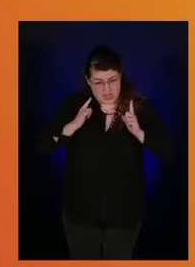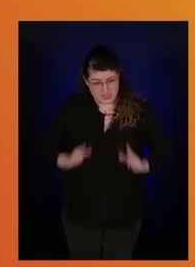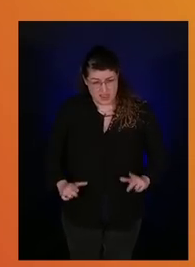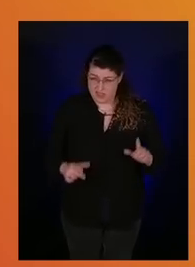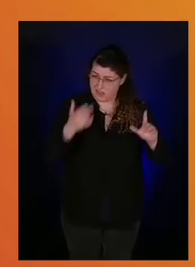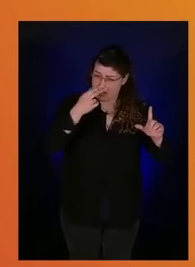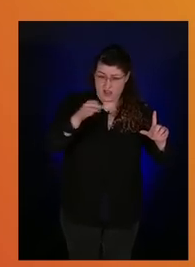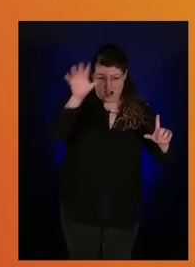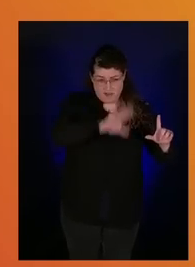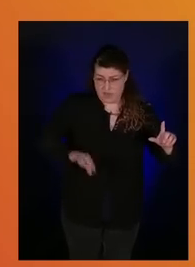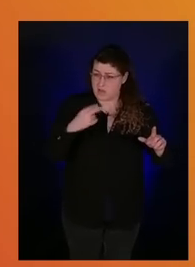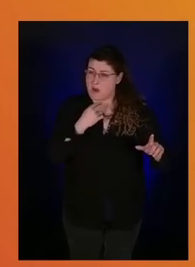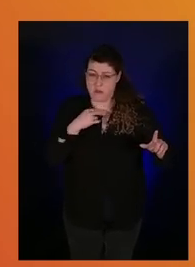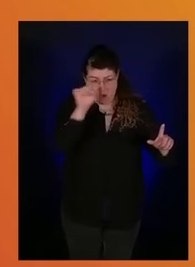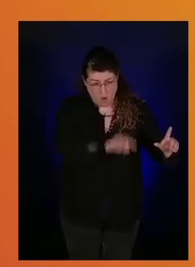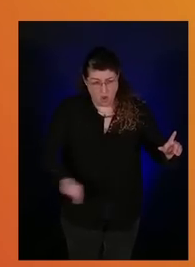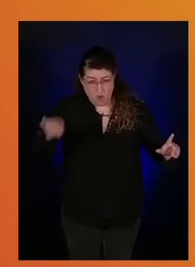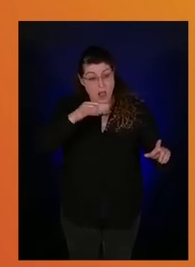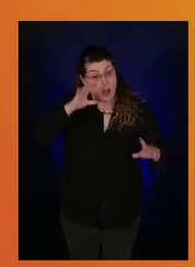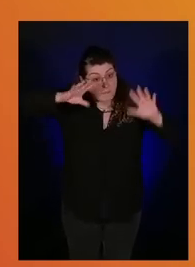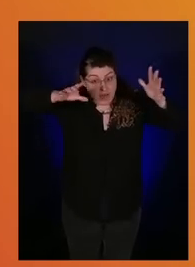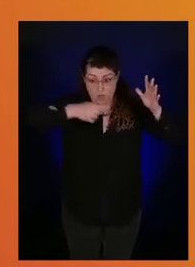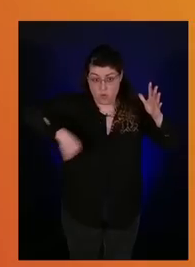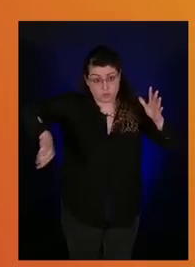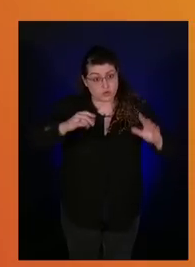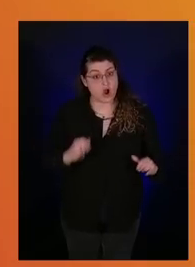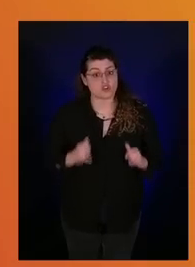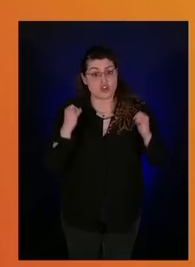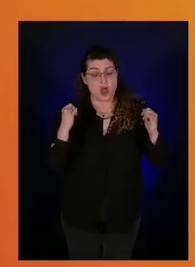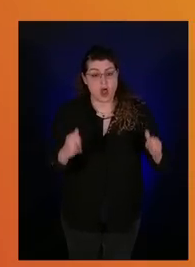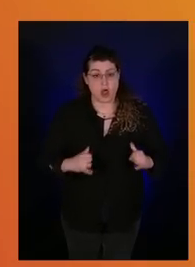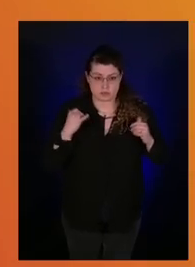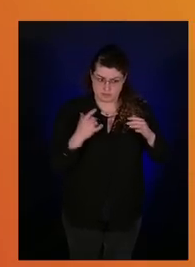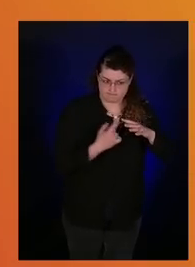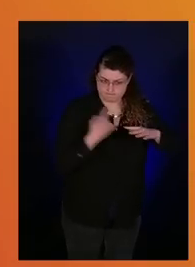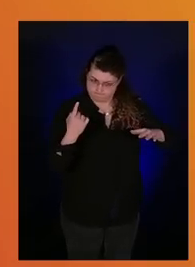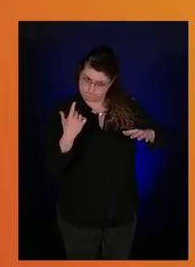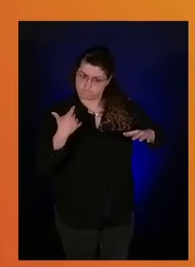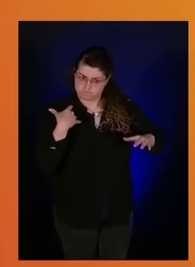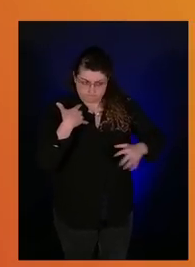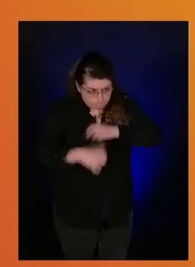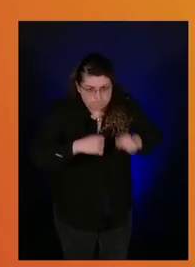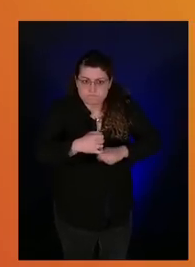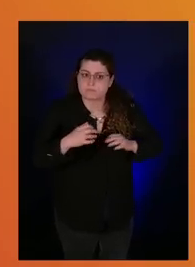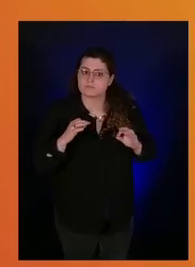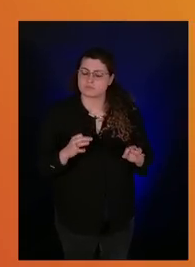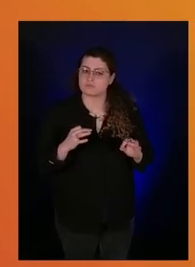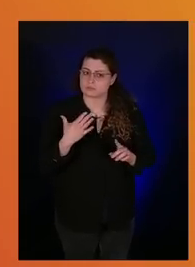France. Bravo à eux, à elles, ces jeunes qui s'émancipent dans la lutte,